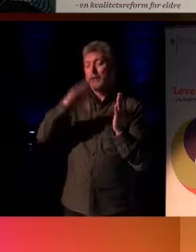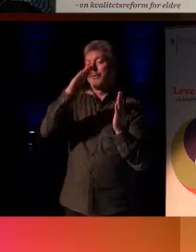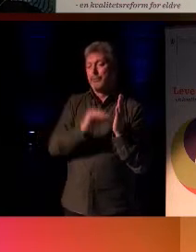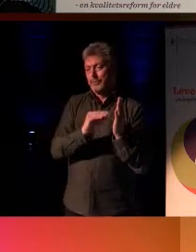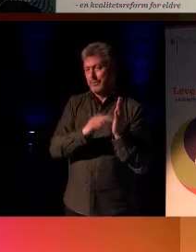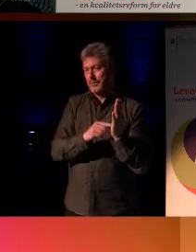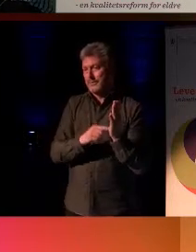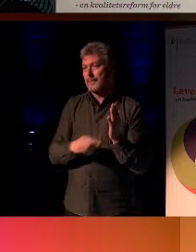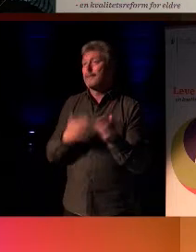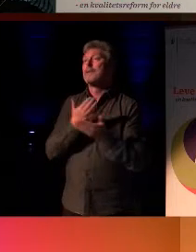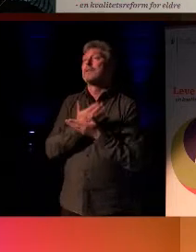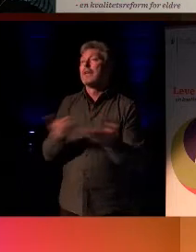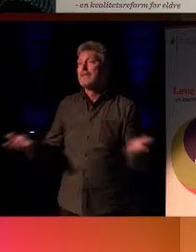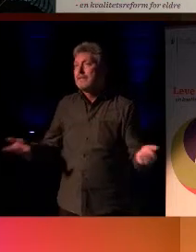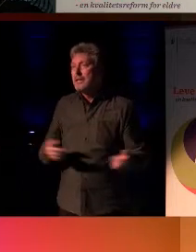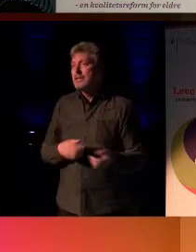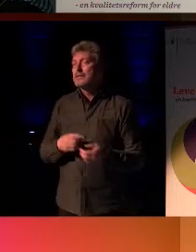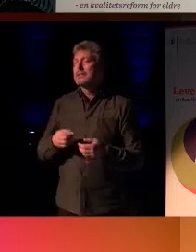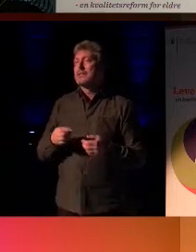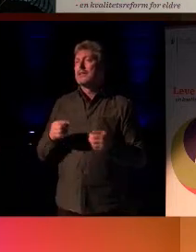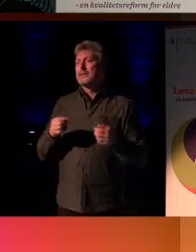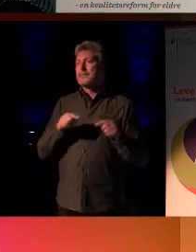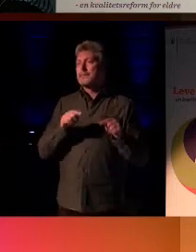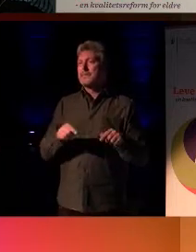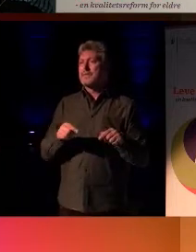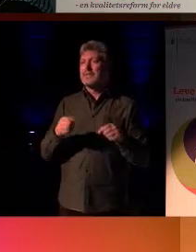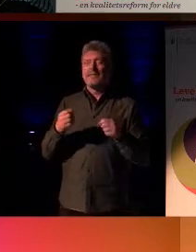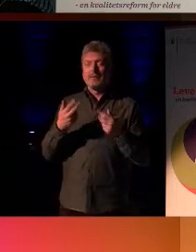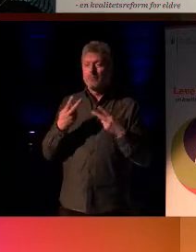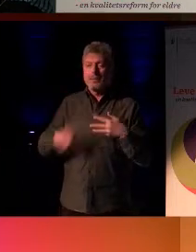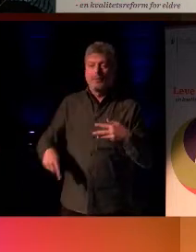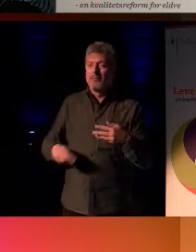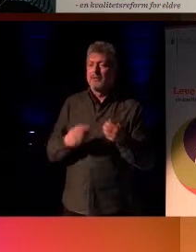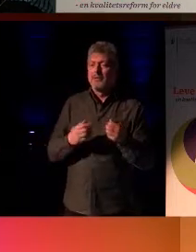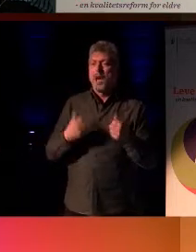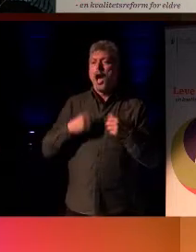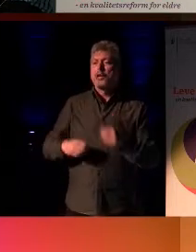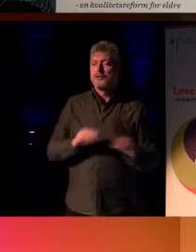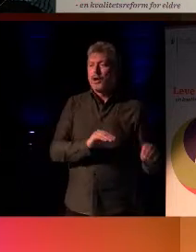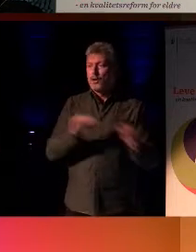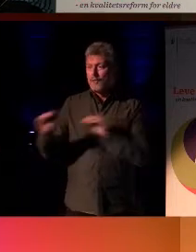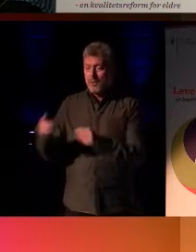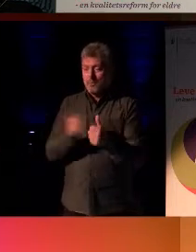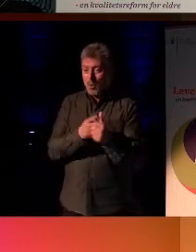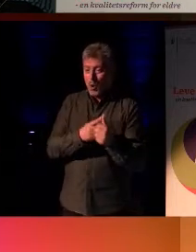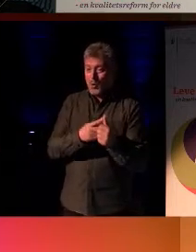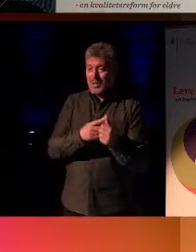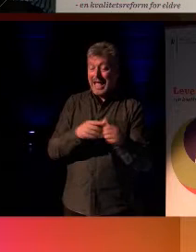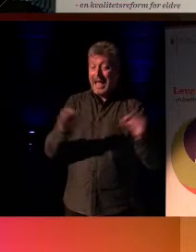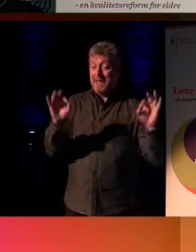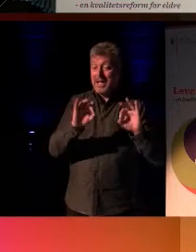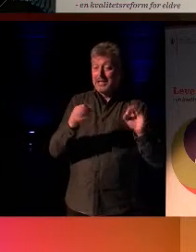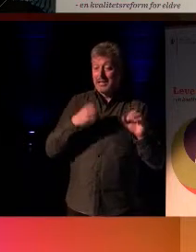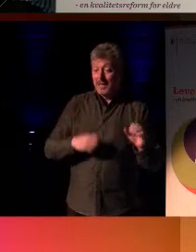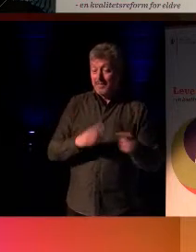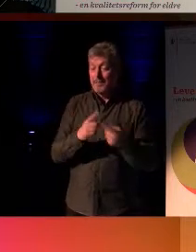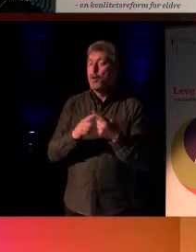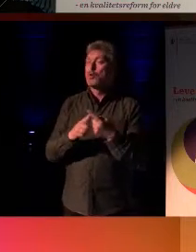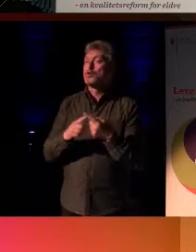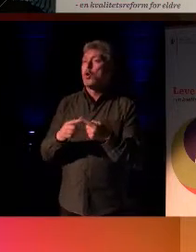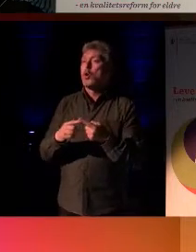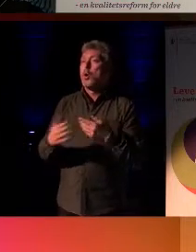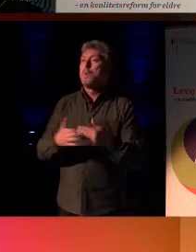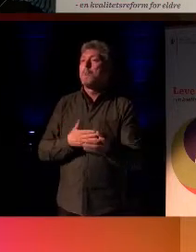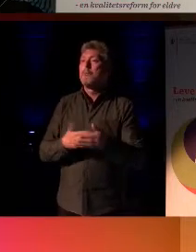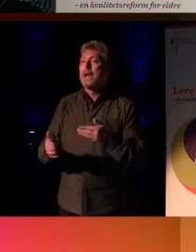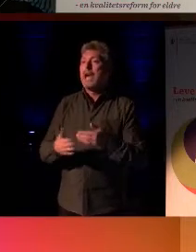Det viser seg at vi er svake på ansvarsoverføringer. Vi snakker her både om det medisinskfaglige ansvaret og det pleiefaglige